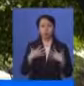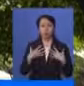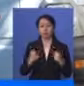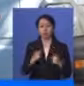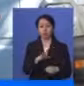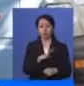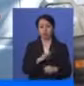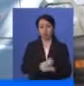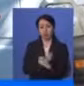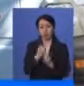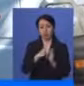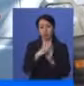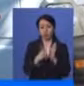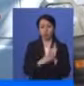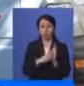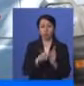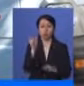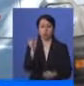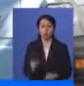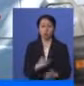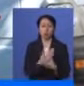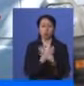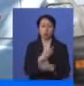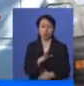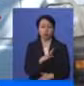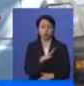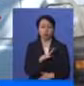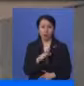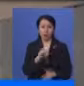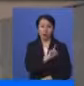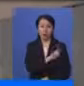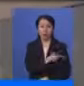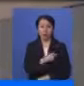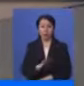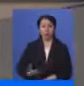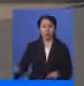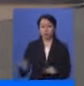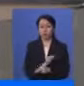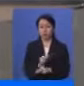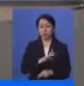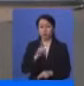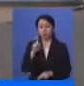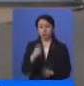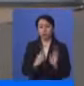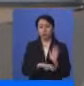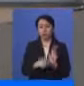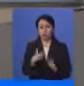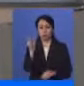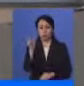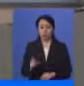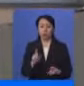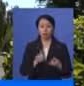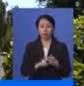выздоровели. К сожалению, 19 человек умерли. В провизорных стационарах области проходят лечение 173 человека, в